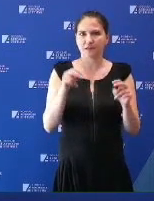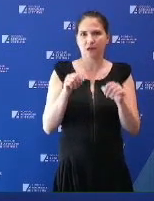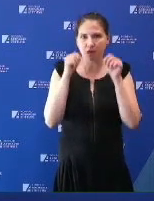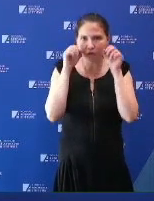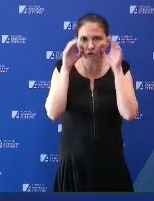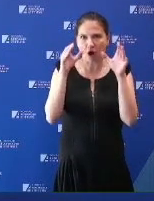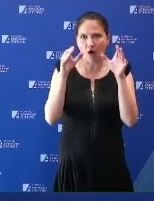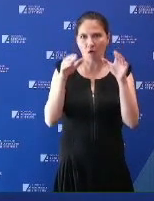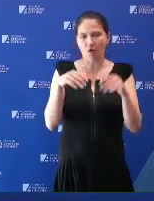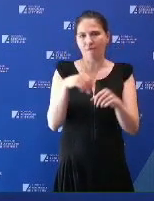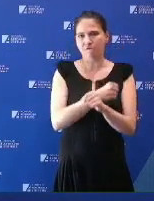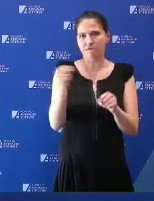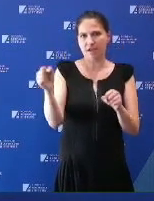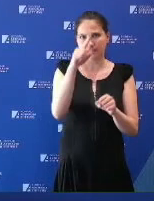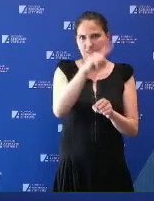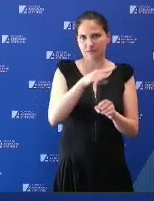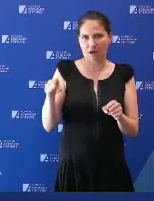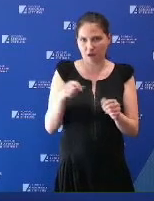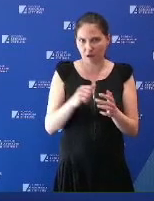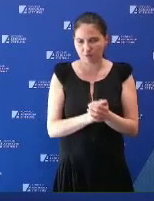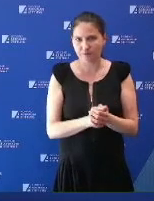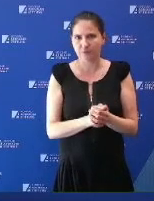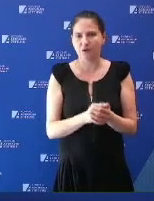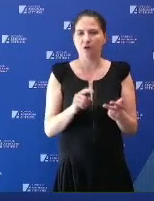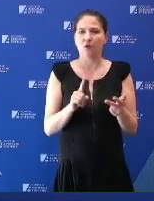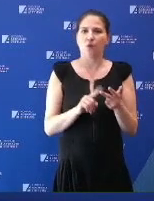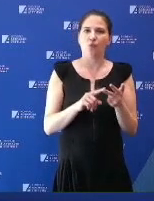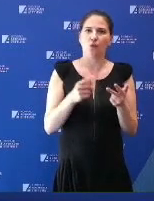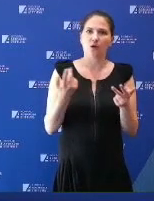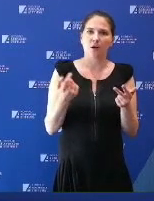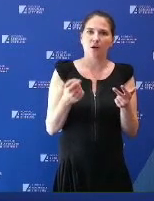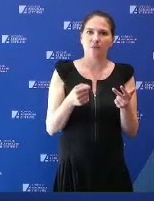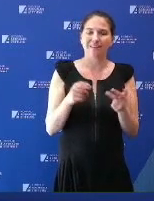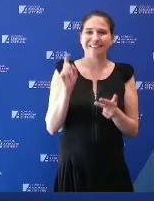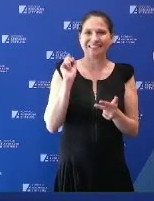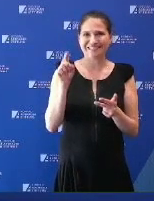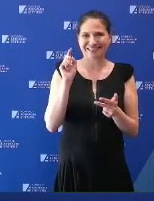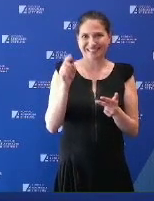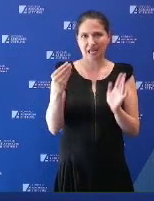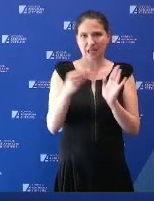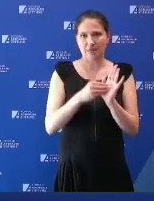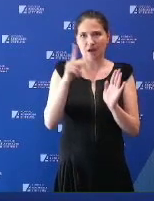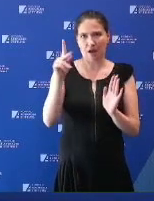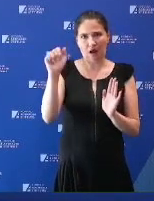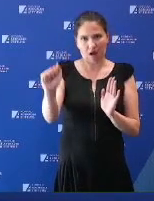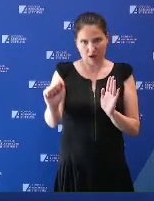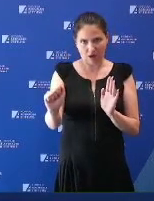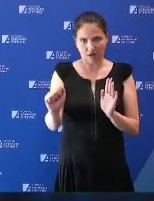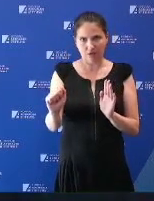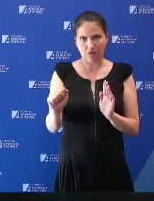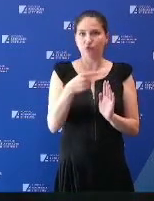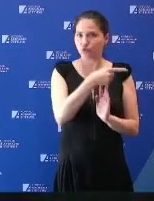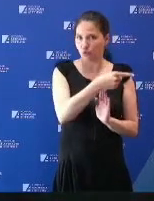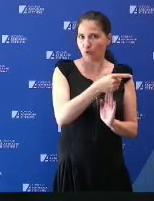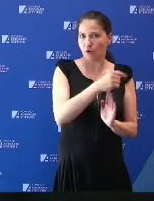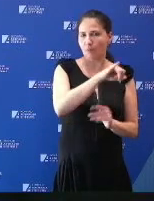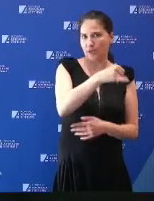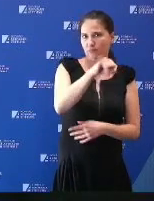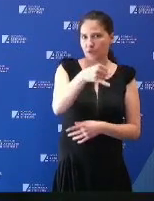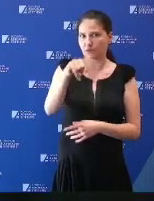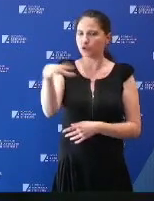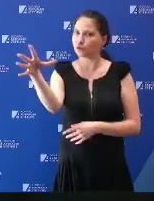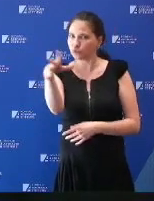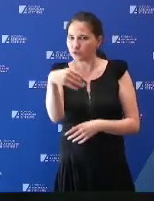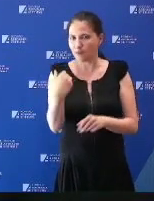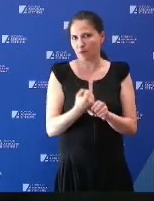digitale Identitäten Karlsruhe oder auch digital@ka. Das sind alles Aktivitäten, die wir gemeinsam auch